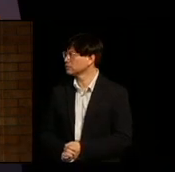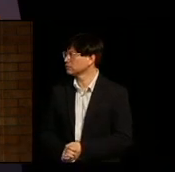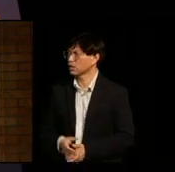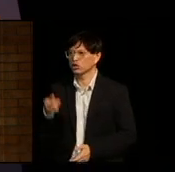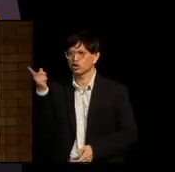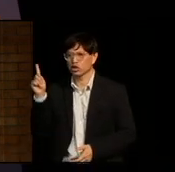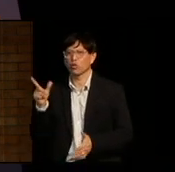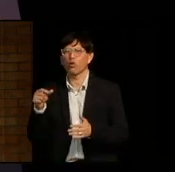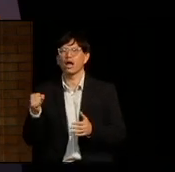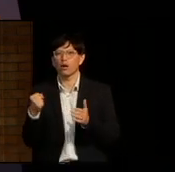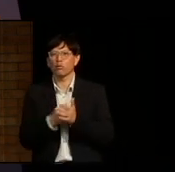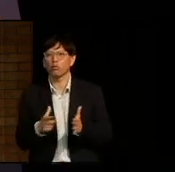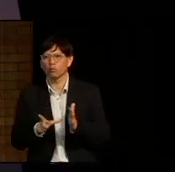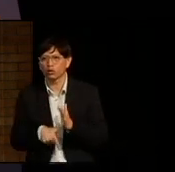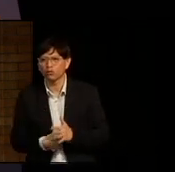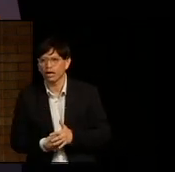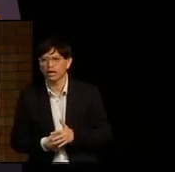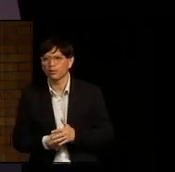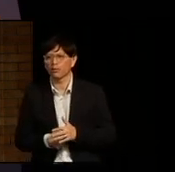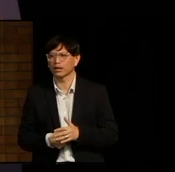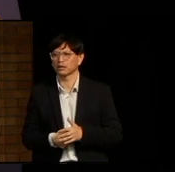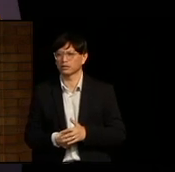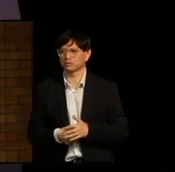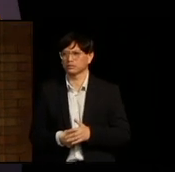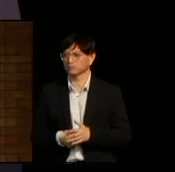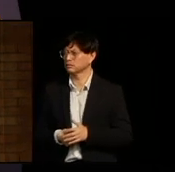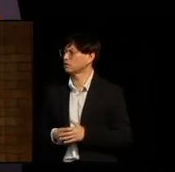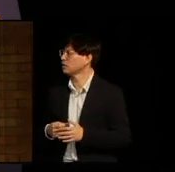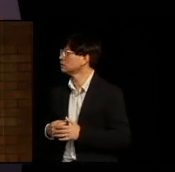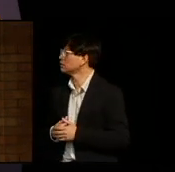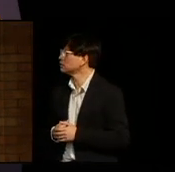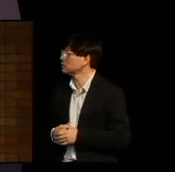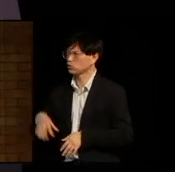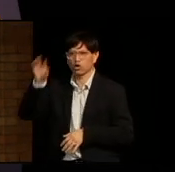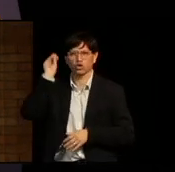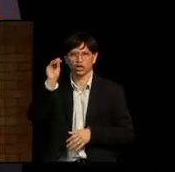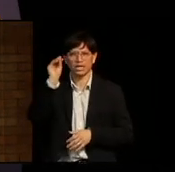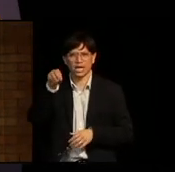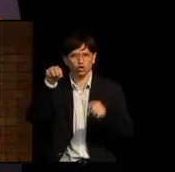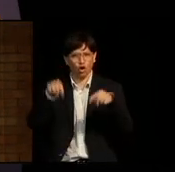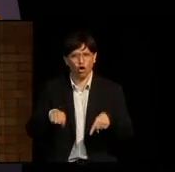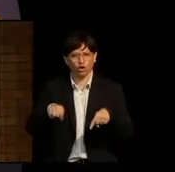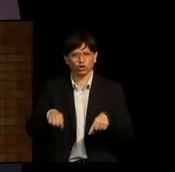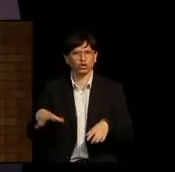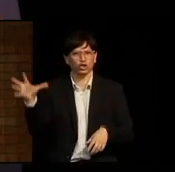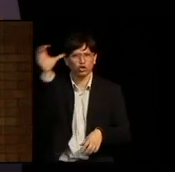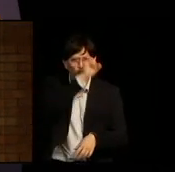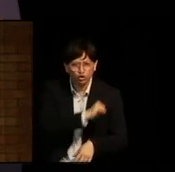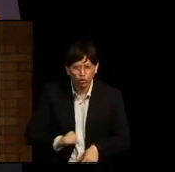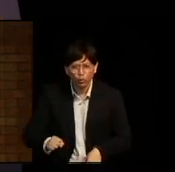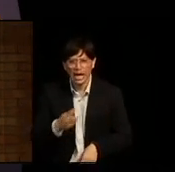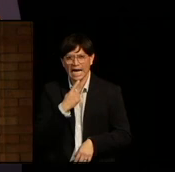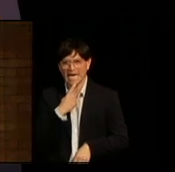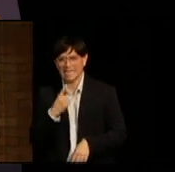quel problema Ecco forse non c'è CH chesto oggi questo Cioè non ci ha chiesto oggi di trovare il colpevole il